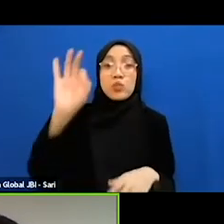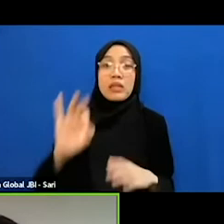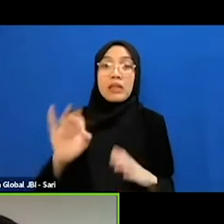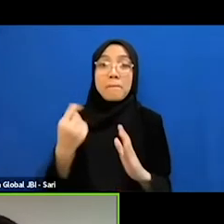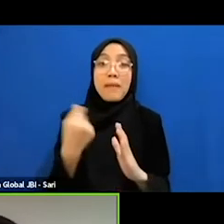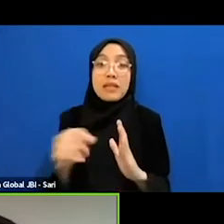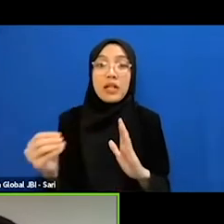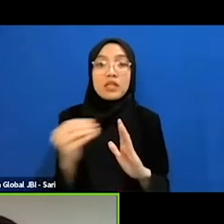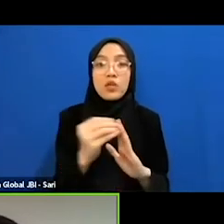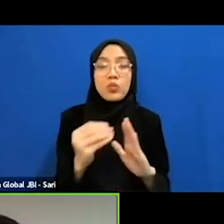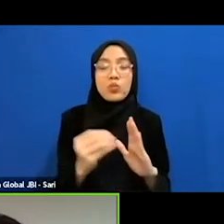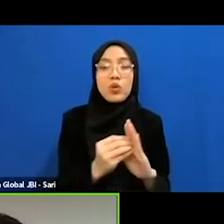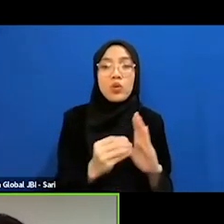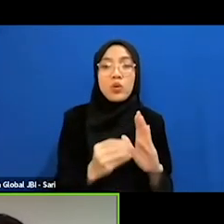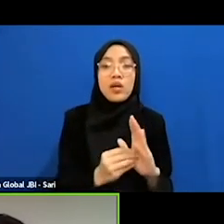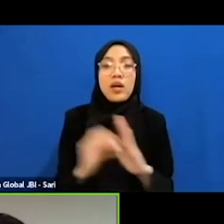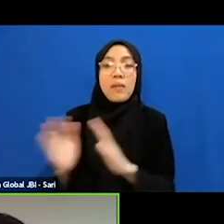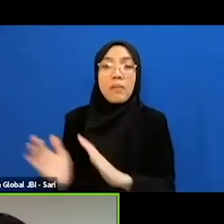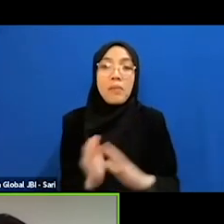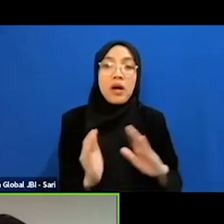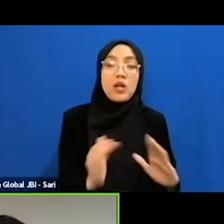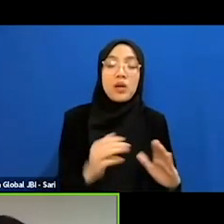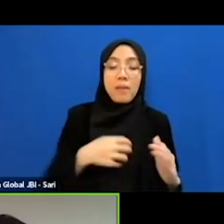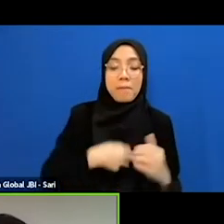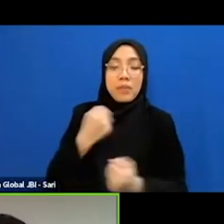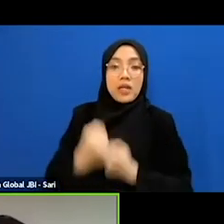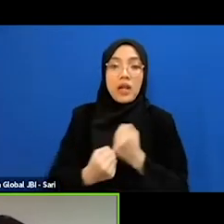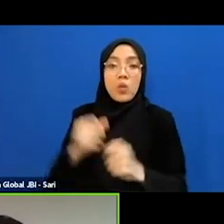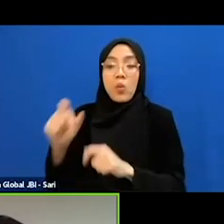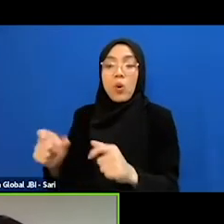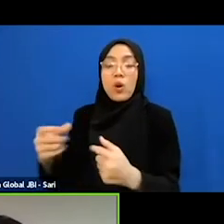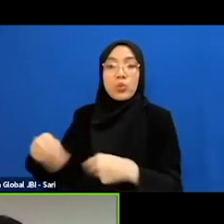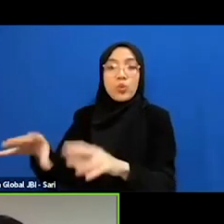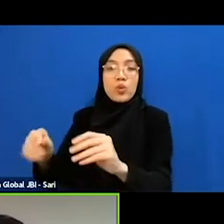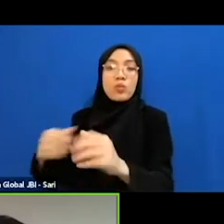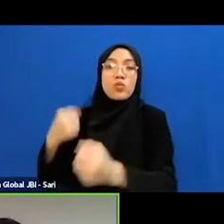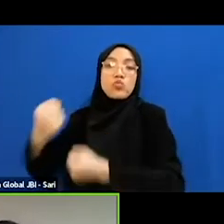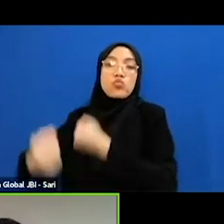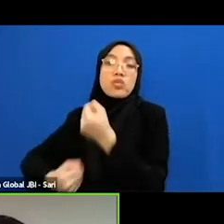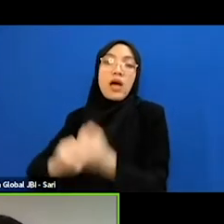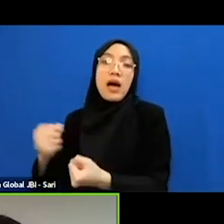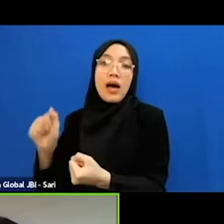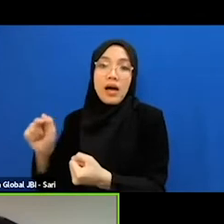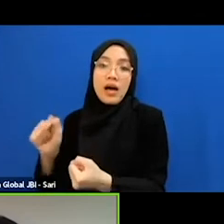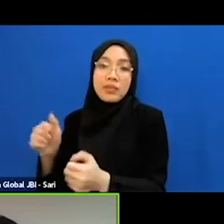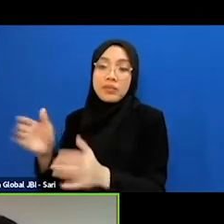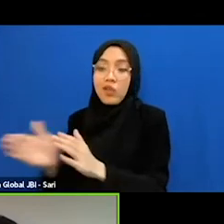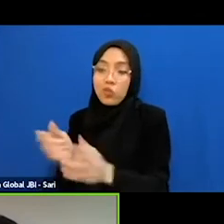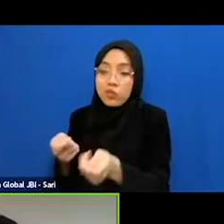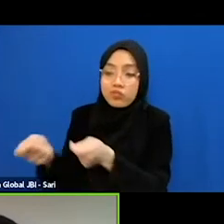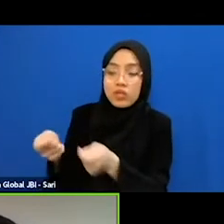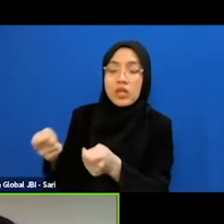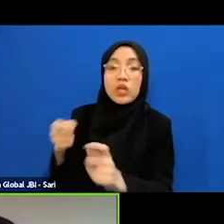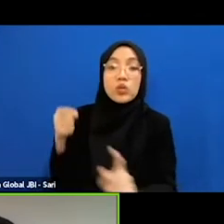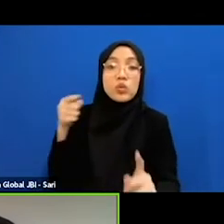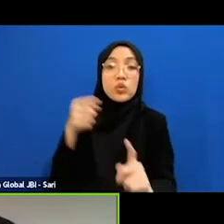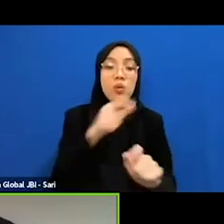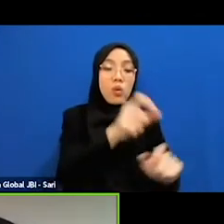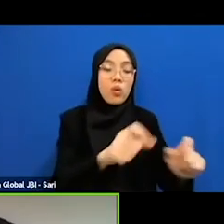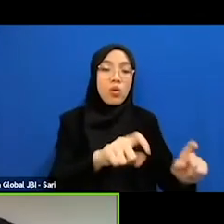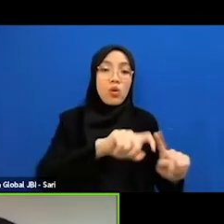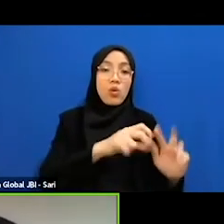itu justru mengatur perilaku pelaku usaha agar tujuannya supaya konsumen